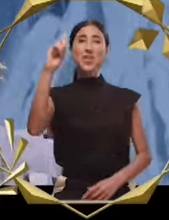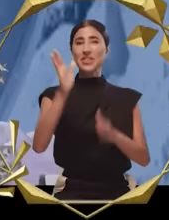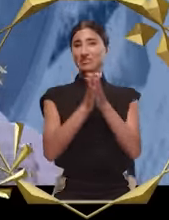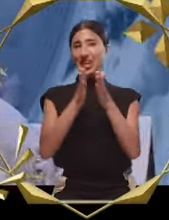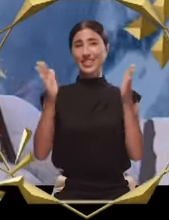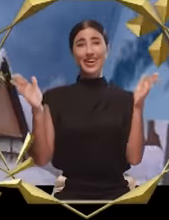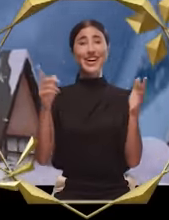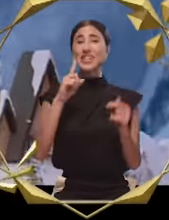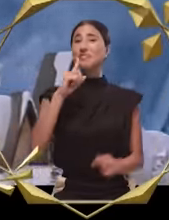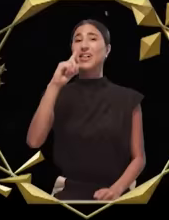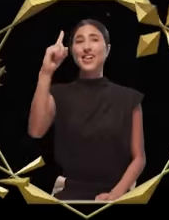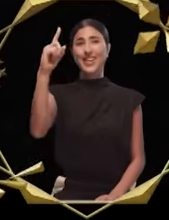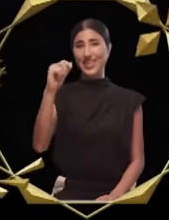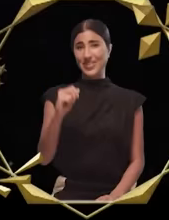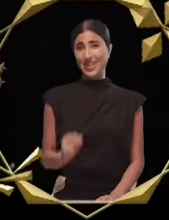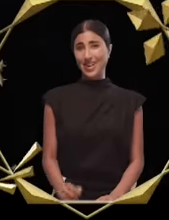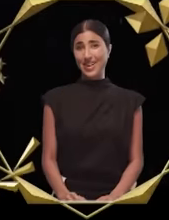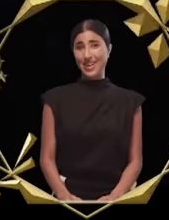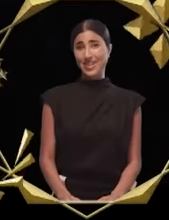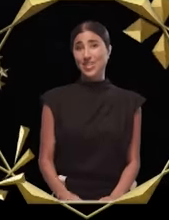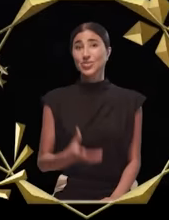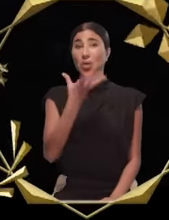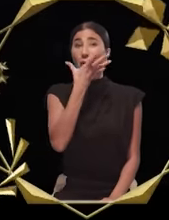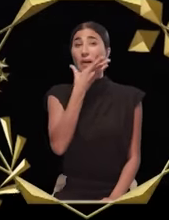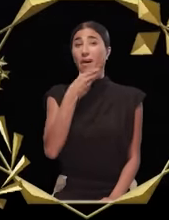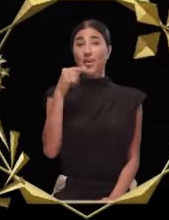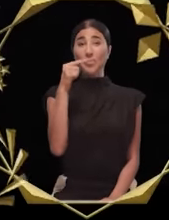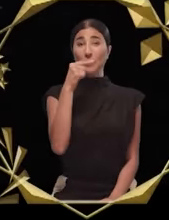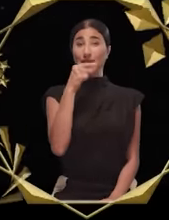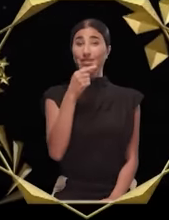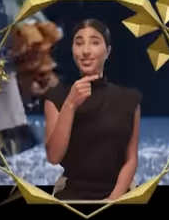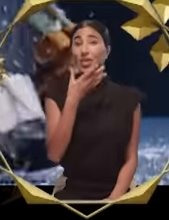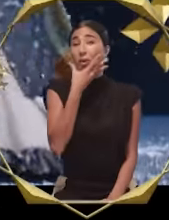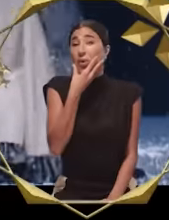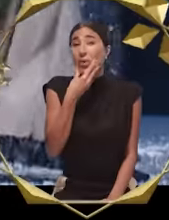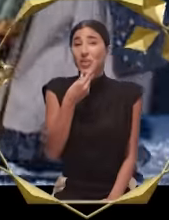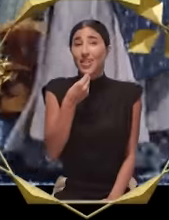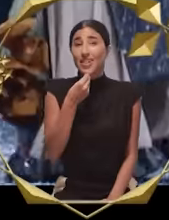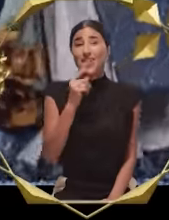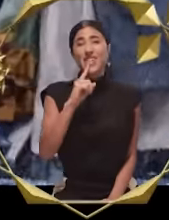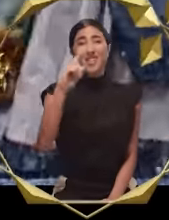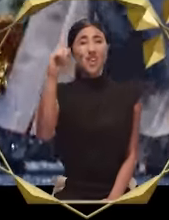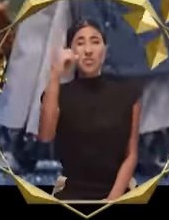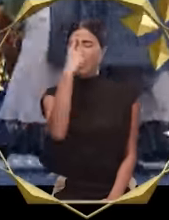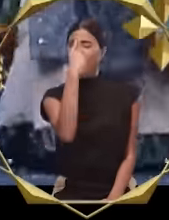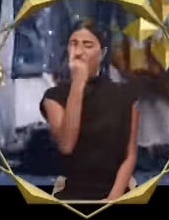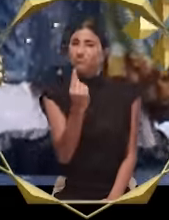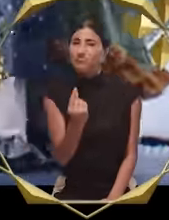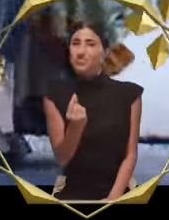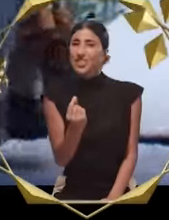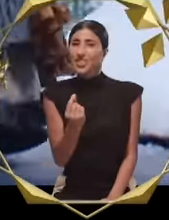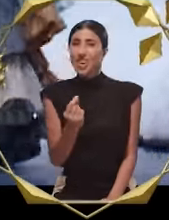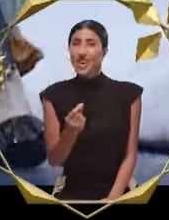لولا وما أدراك ما لولا. وجهها حلو لولا أنفها